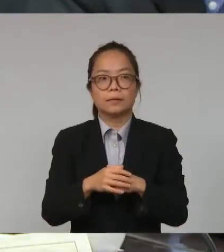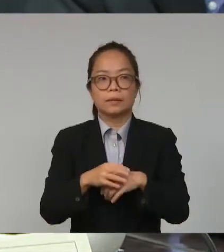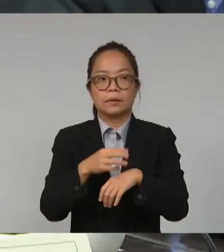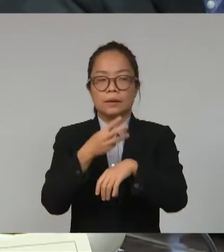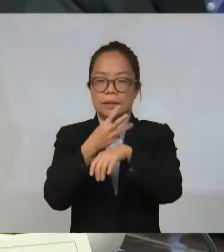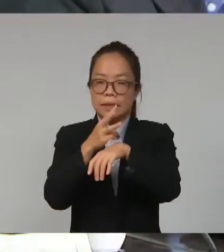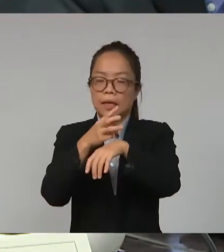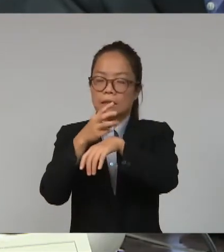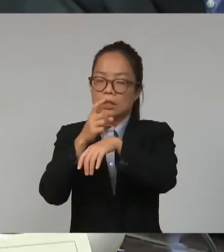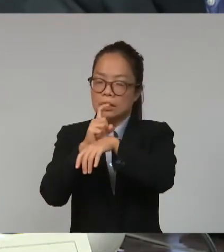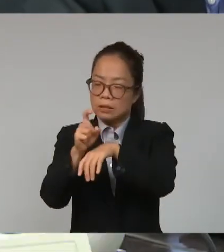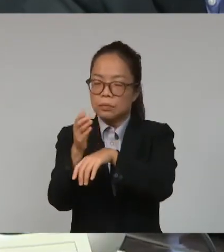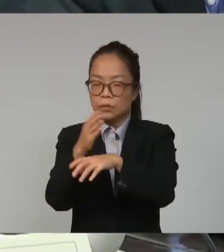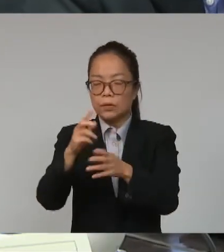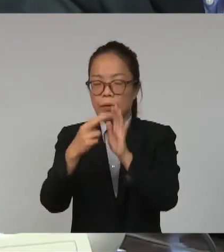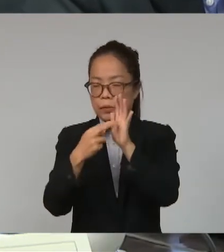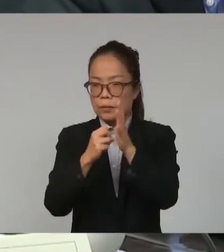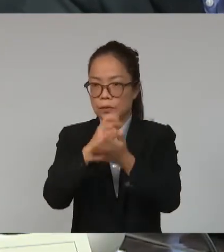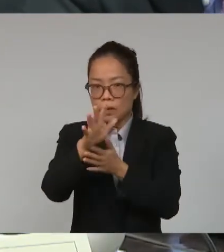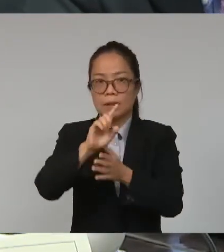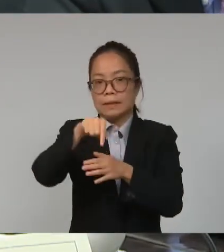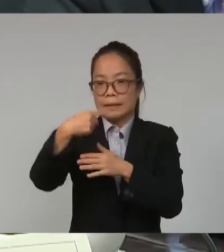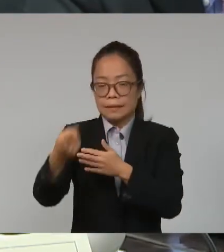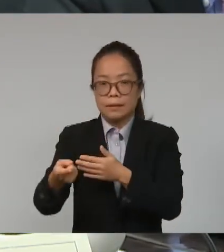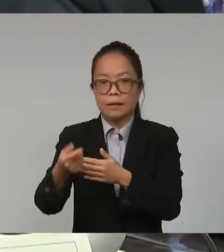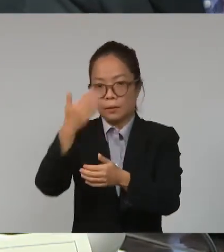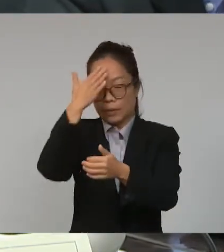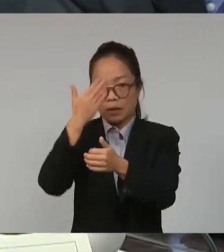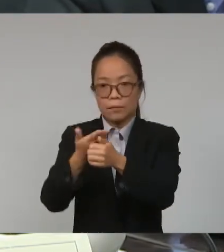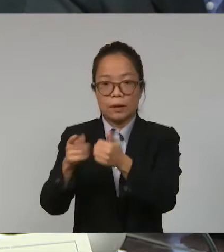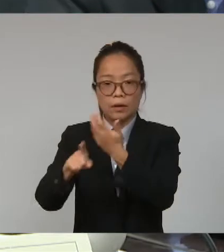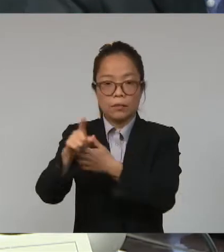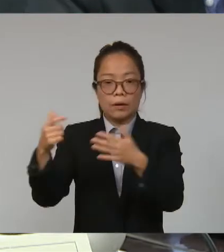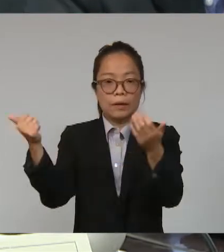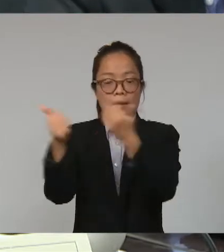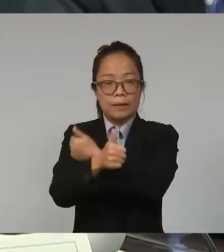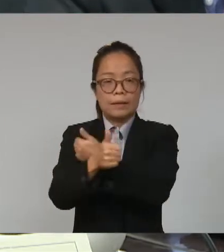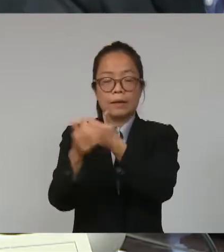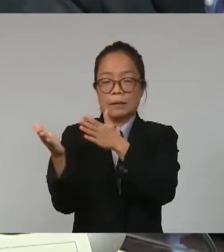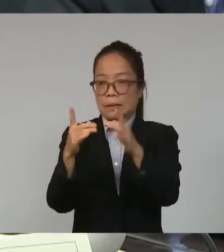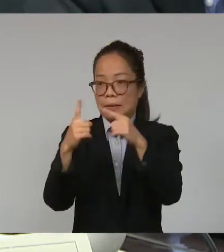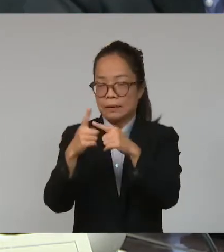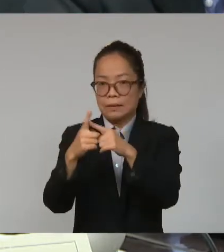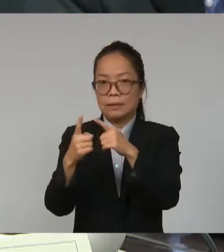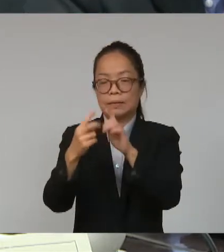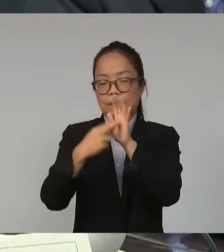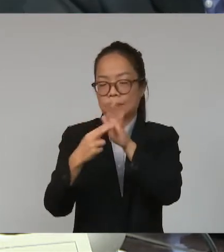3分钟、4分钟的引言接下来我们请我们的这个代理人跟辅佐人来